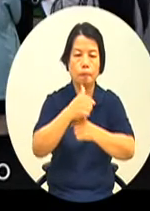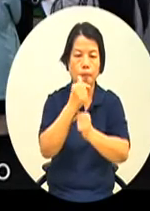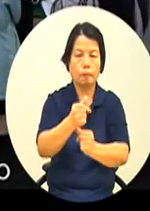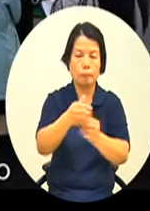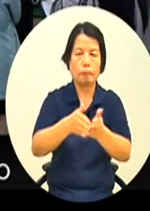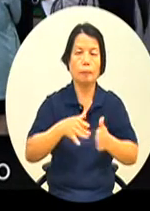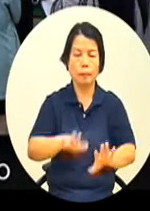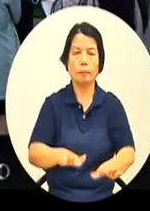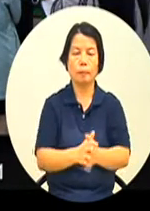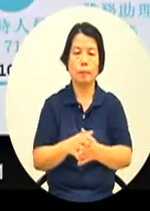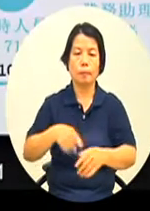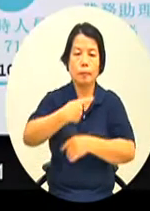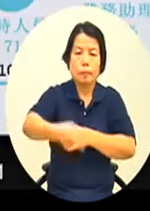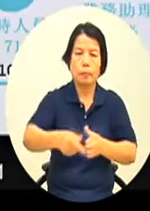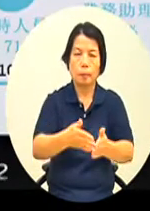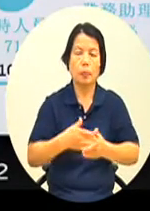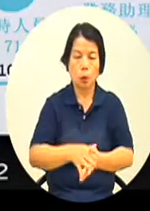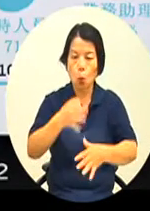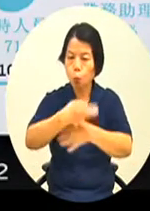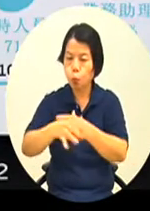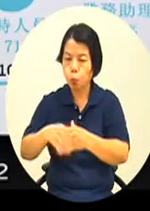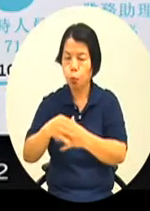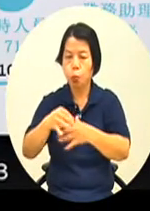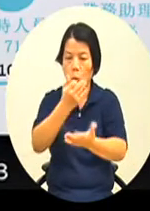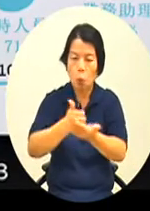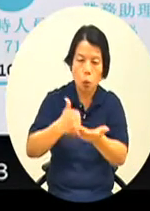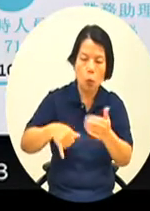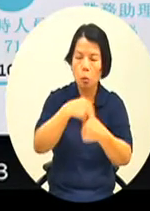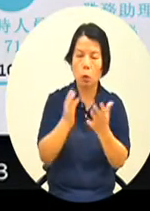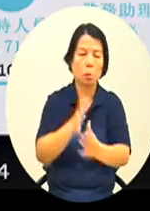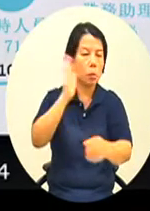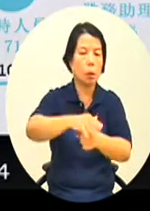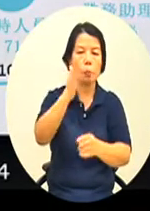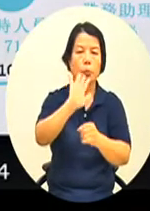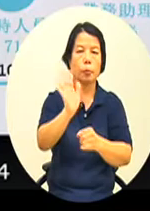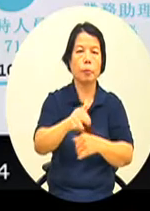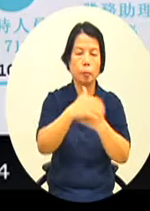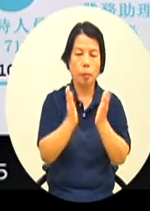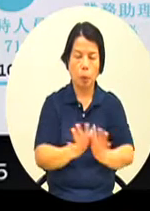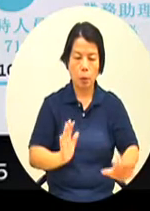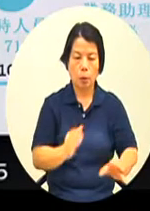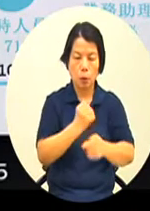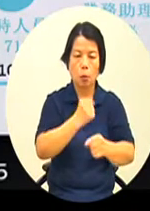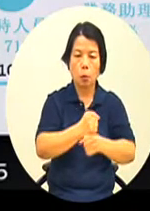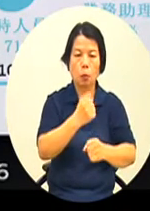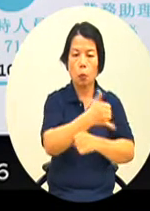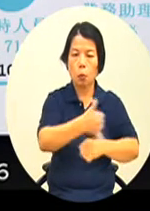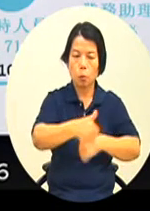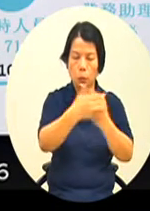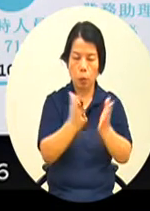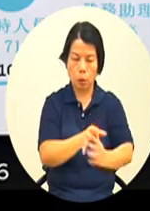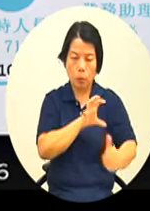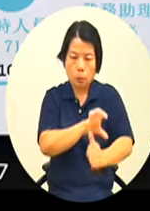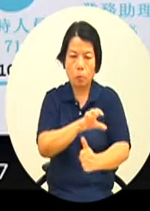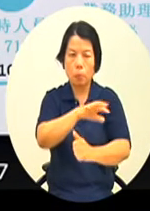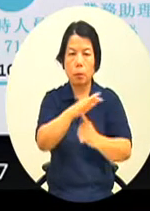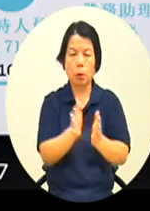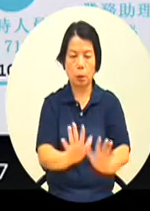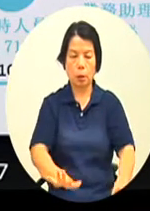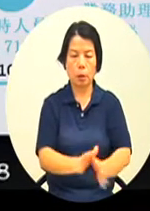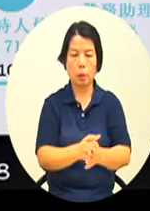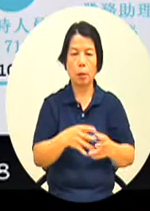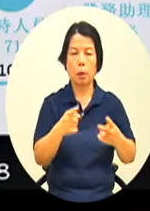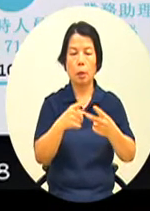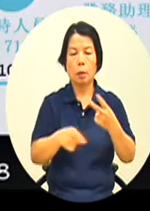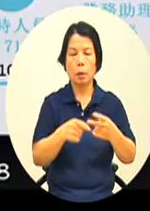部分，我们持续预缺不补不新雇，那继续精简了本府的临时人员跟职工的员额哦，那都有达到这2位数以